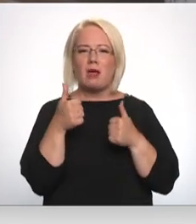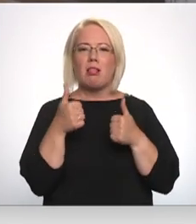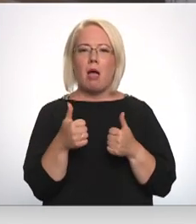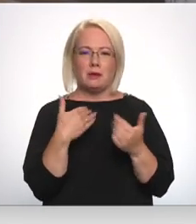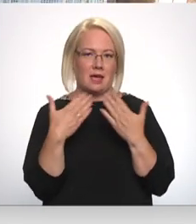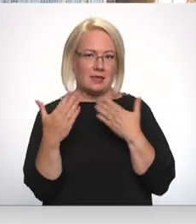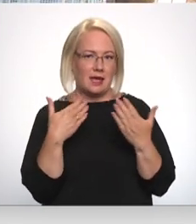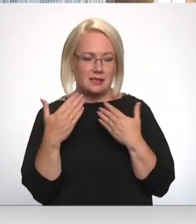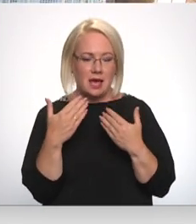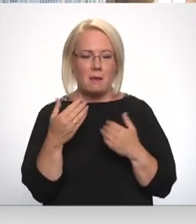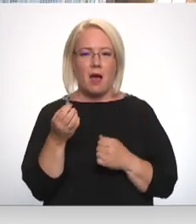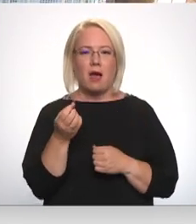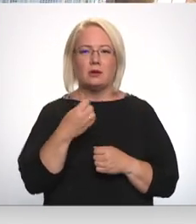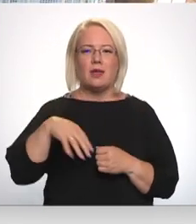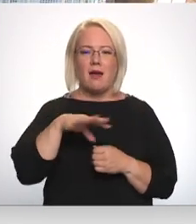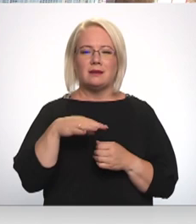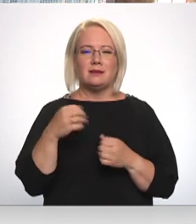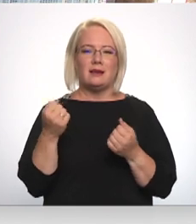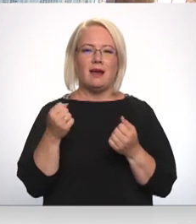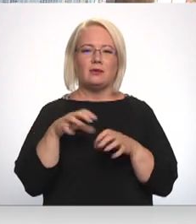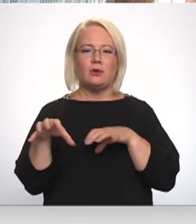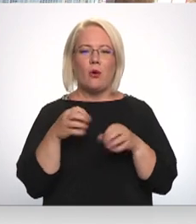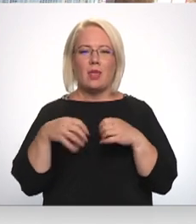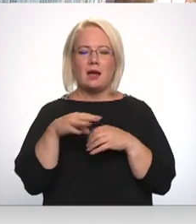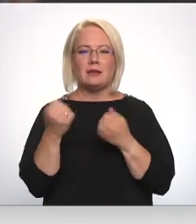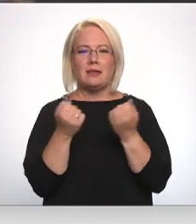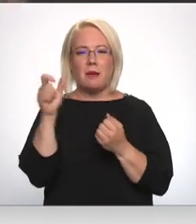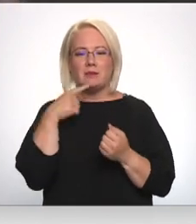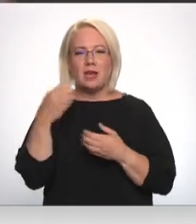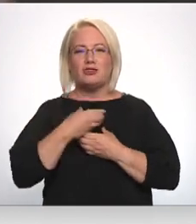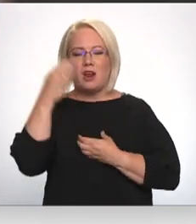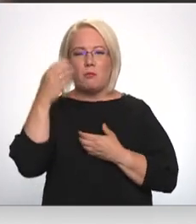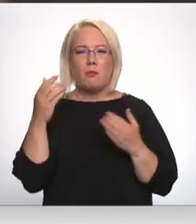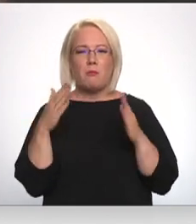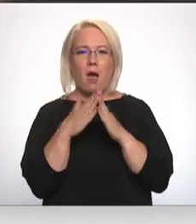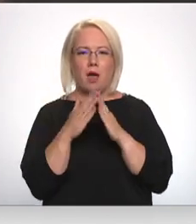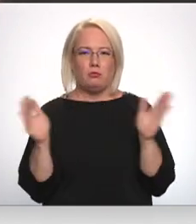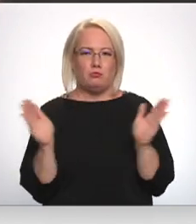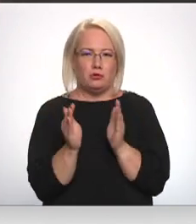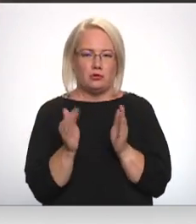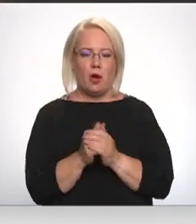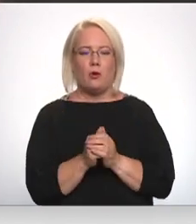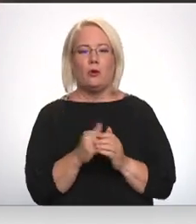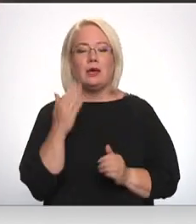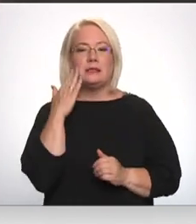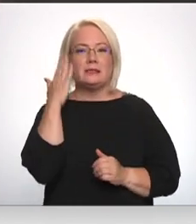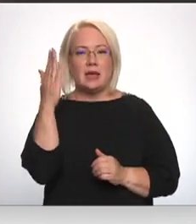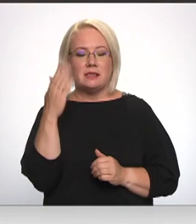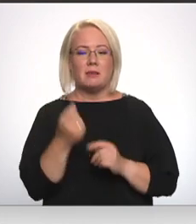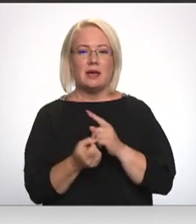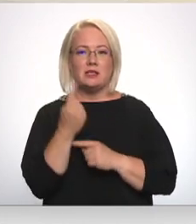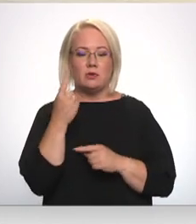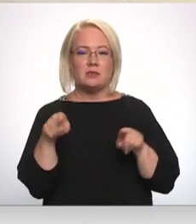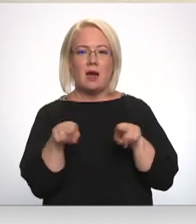attiecības. Zoodārza darbinieki cer, ka kādu dienu šī žirafu māja būs par šauru. Mēs cerēsim, ka viņiem izdosies arī